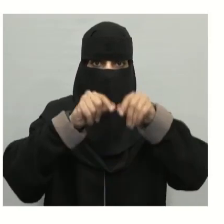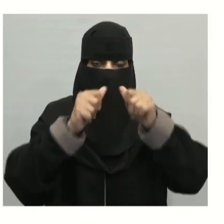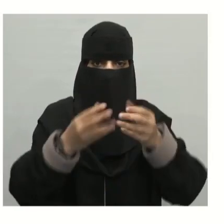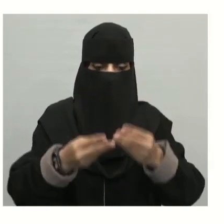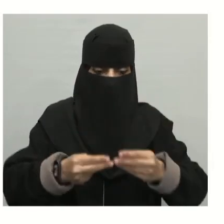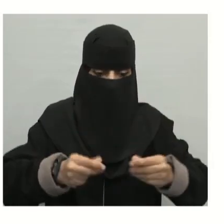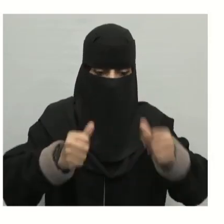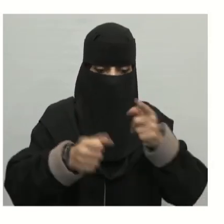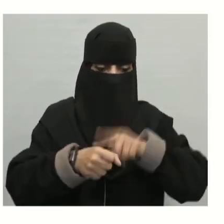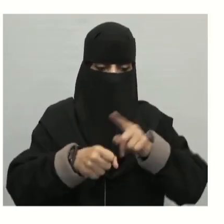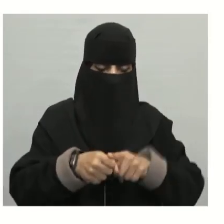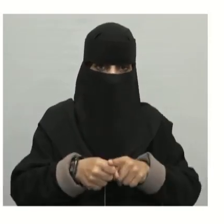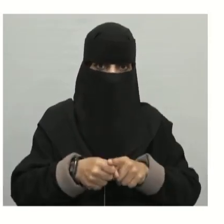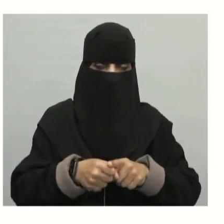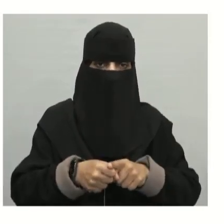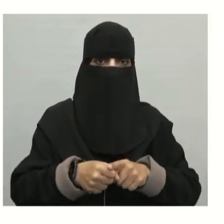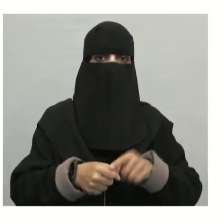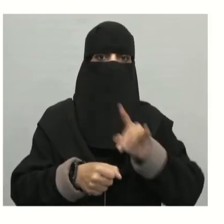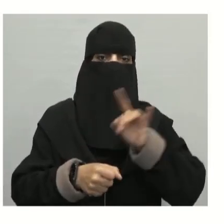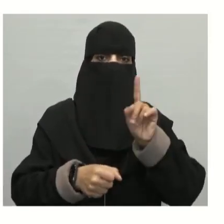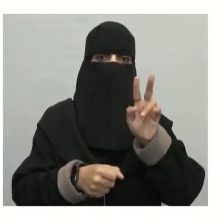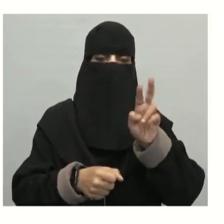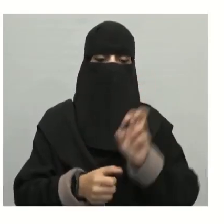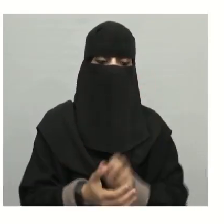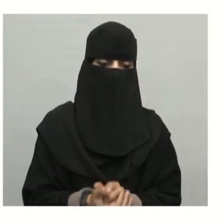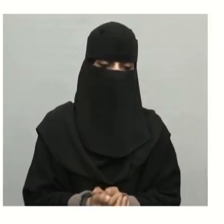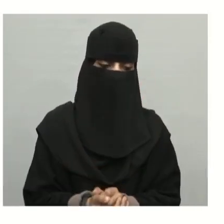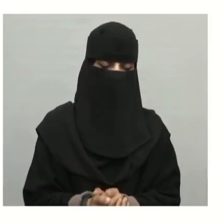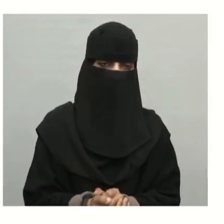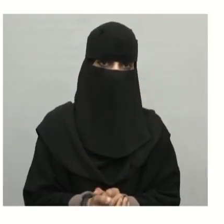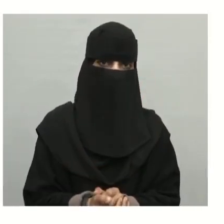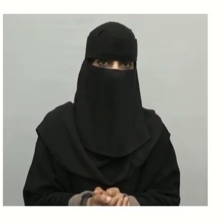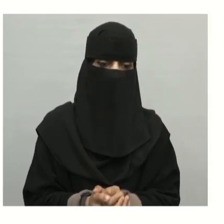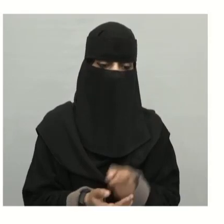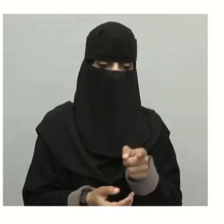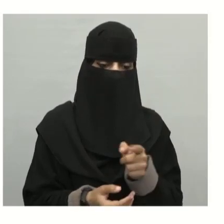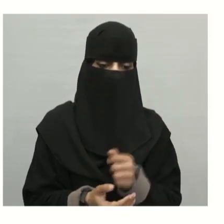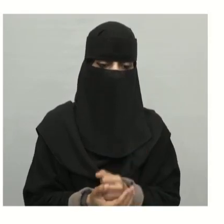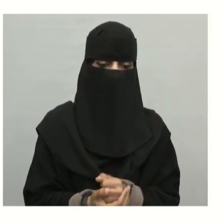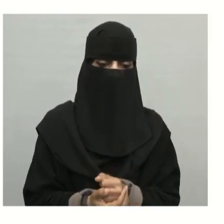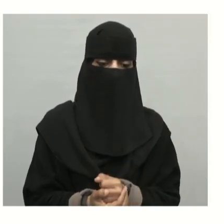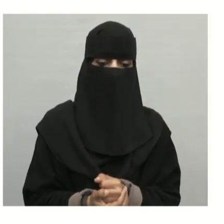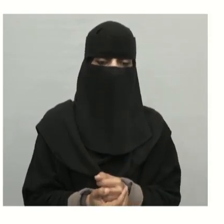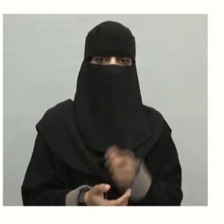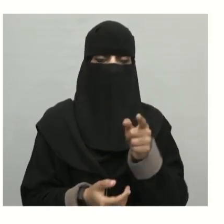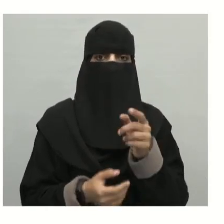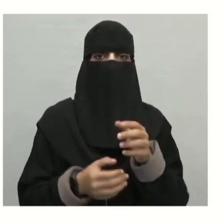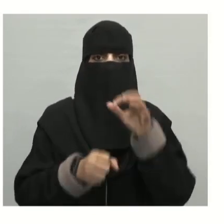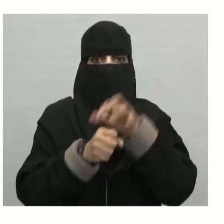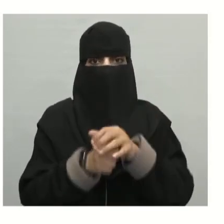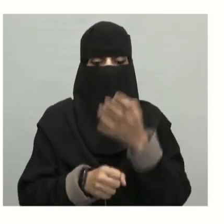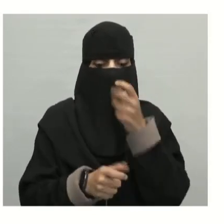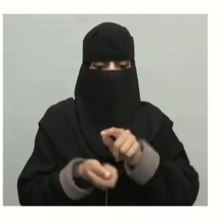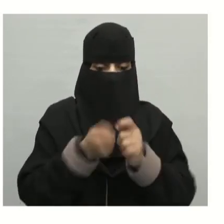عاد الى صهاره ولابه الصخر الرسوبي اذا تعرض للحراره والضغط